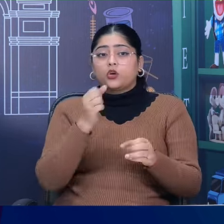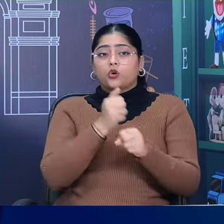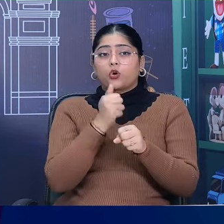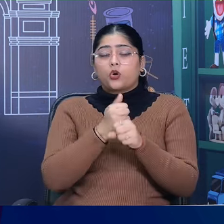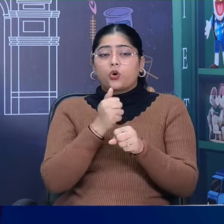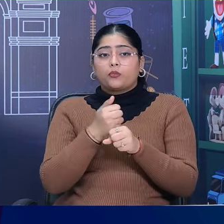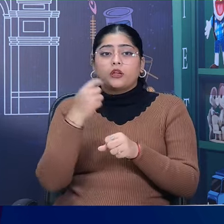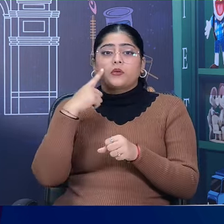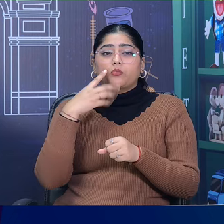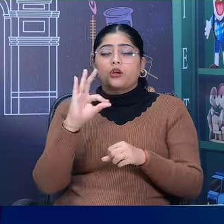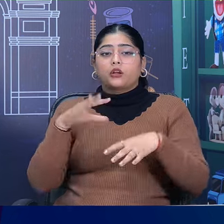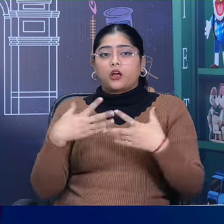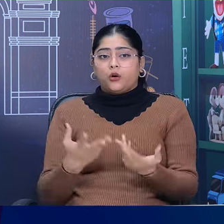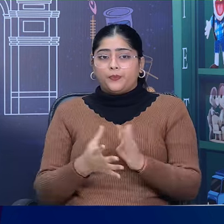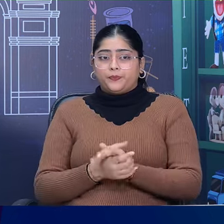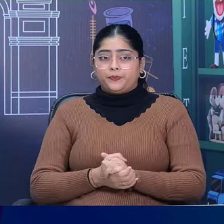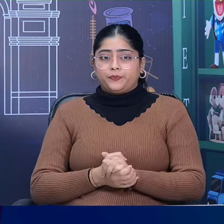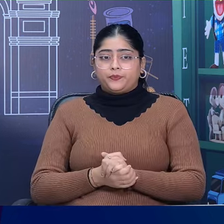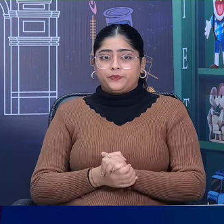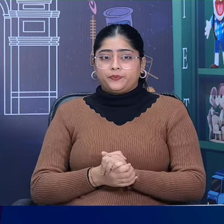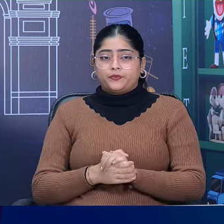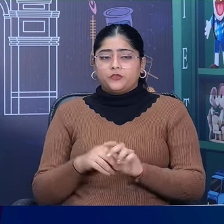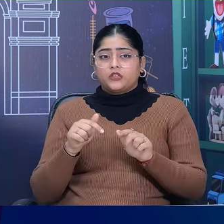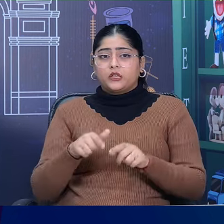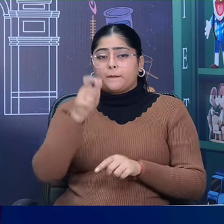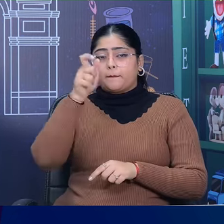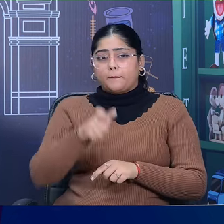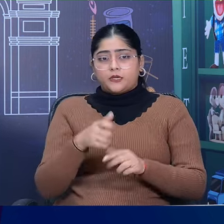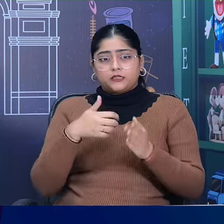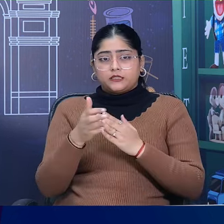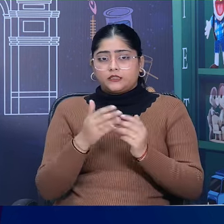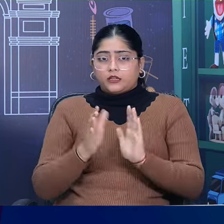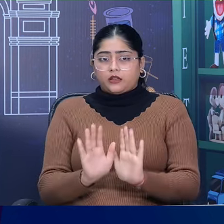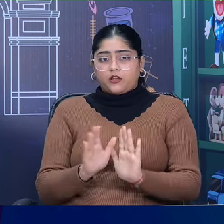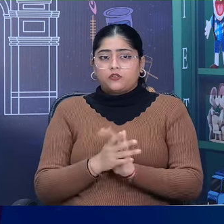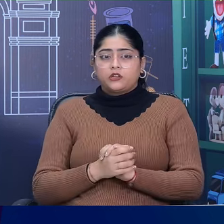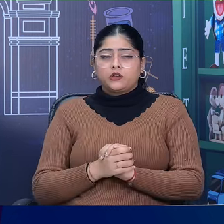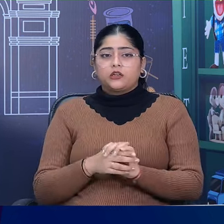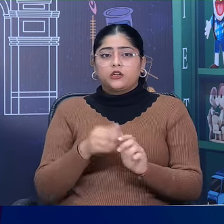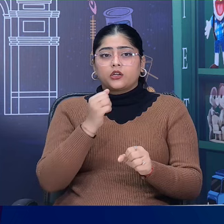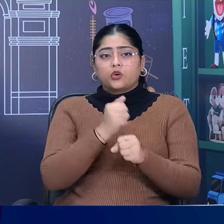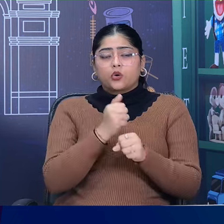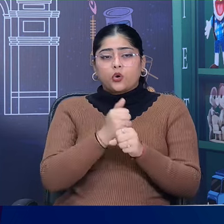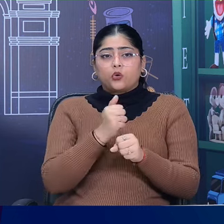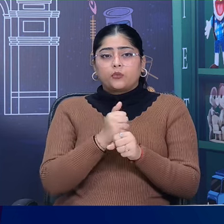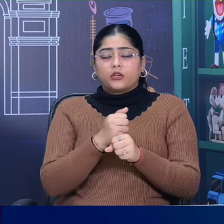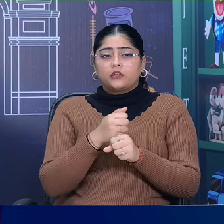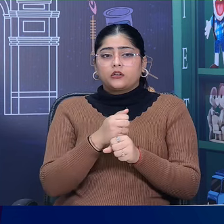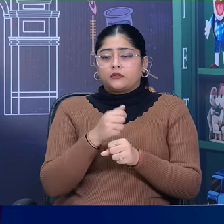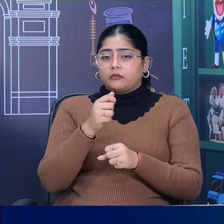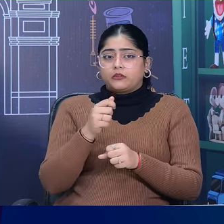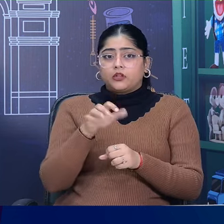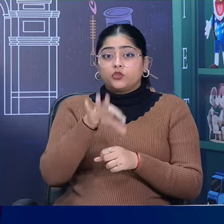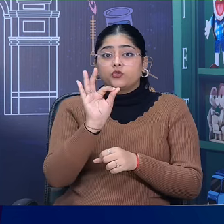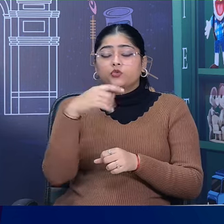कितना इंपॉर्टेंट होता है और दूसरा व्यक्ति जो व्यक्ति जो हम व्यक्ति विशेष होता है जिन्होंने सरकार को चुना जी वो किस